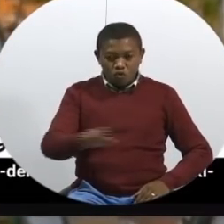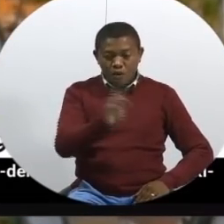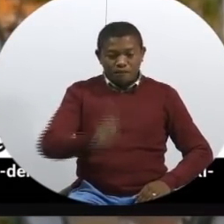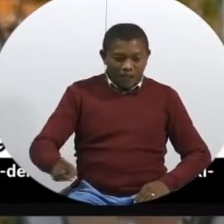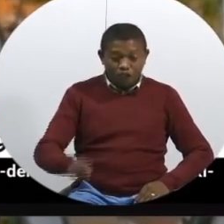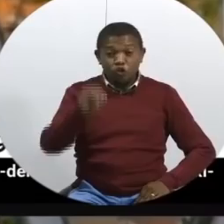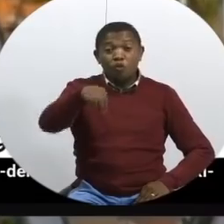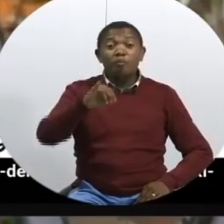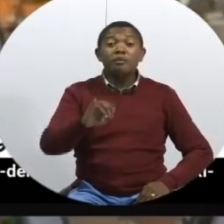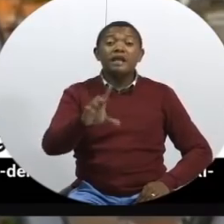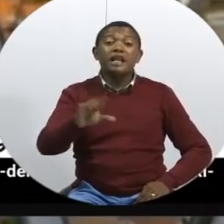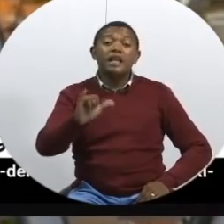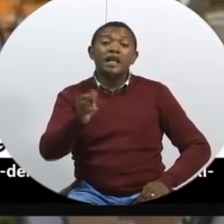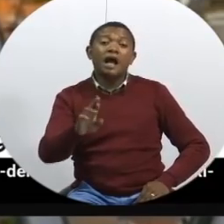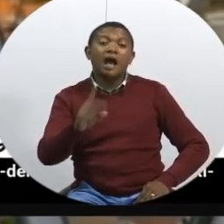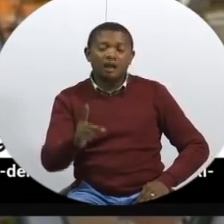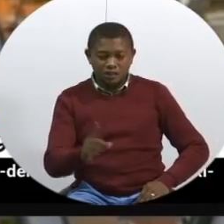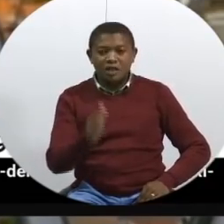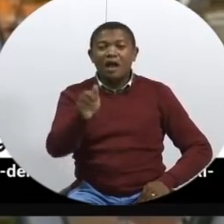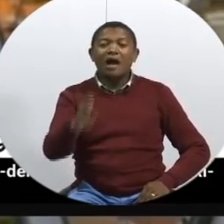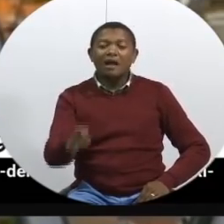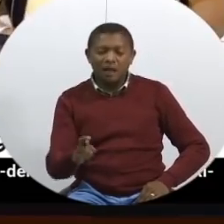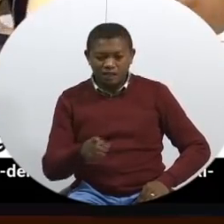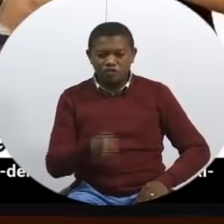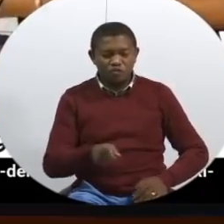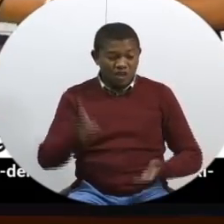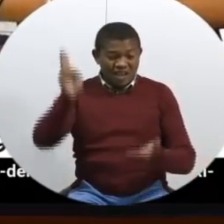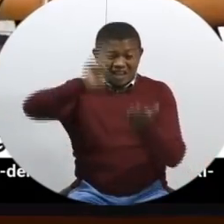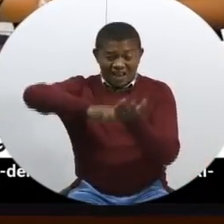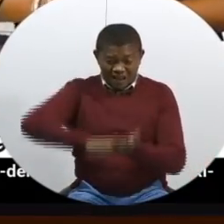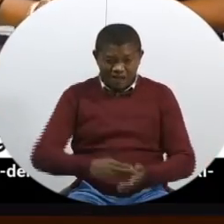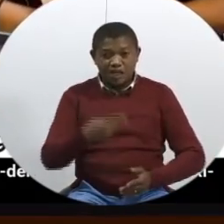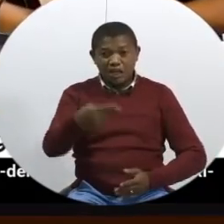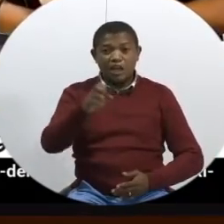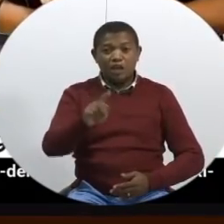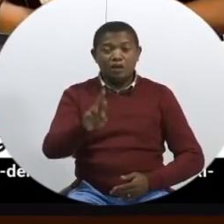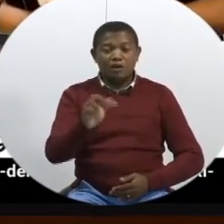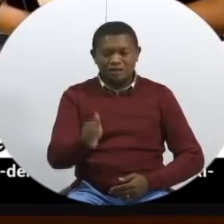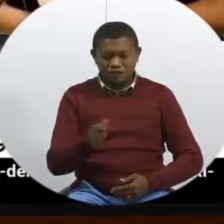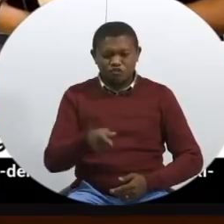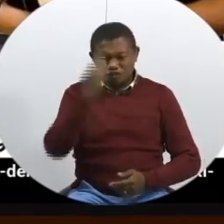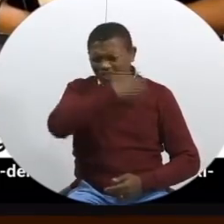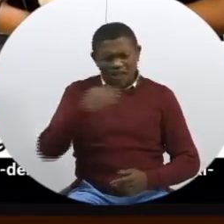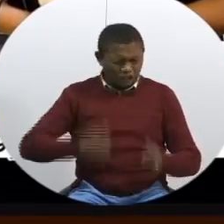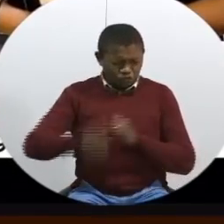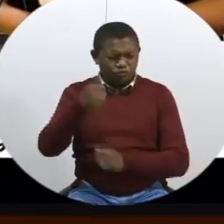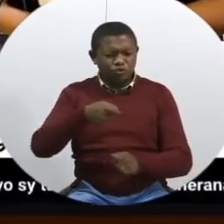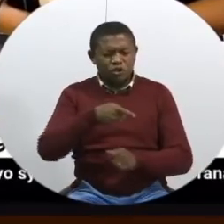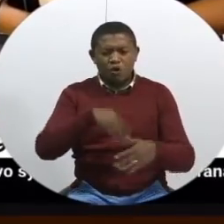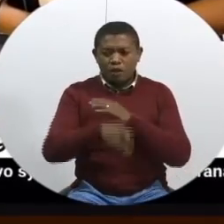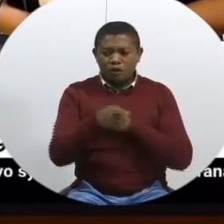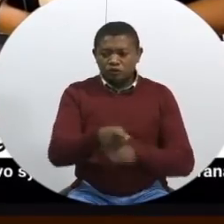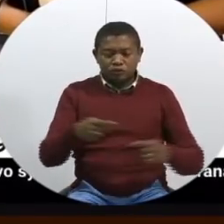zany tokony alohan'ireo orinasa rehetrarehetra ireo amin'ny fitondrana izay ireo hetra ireo ny hafahantsika mampiodina